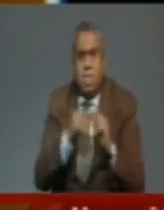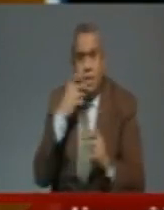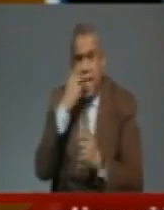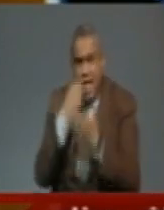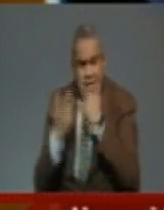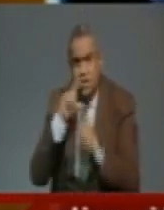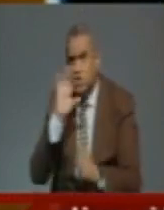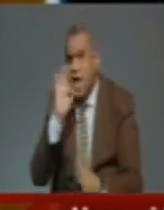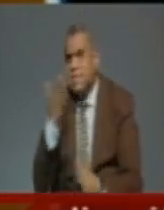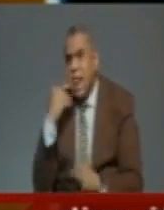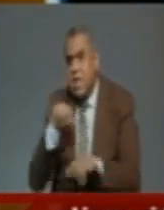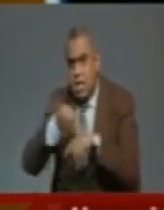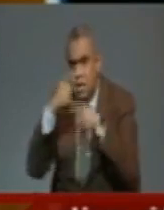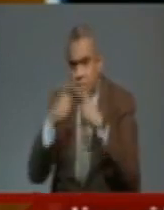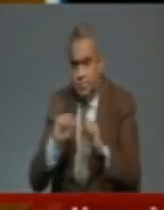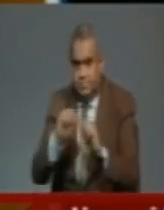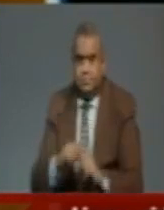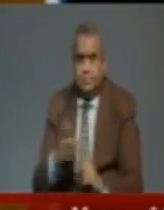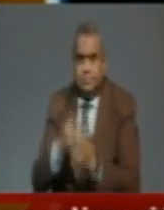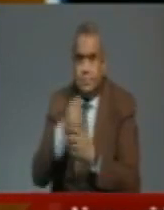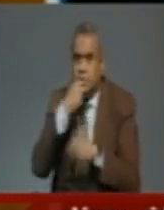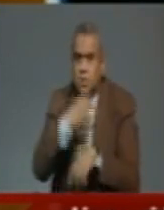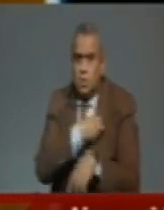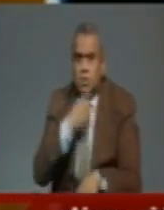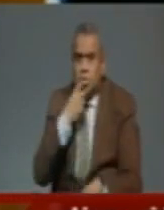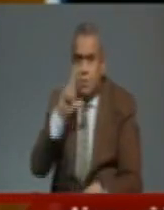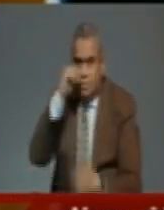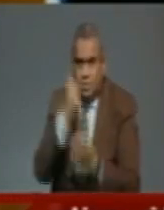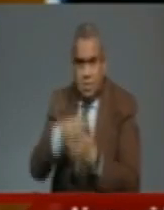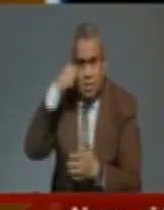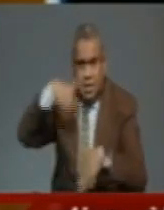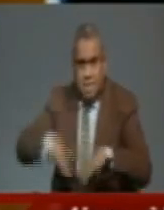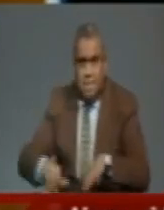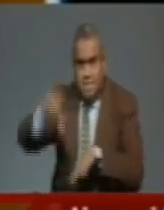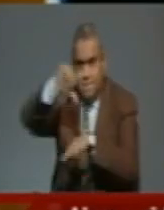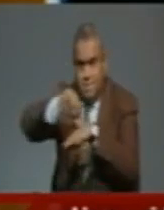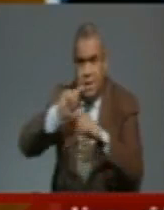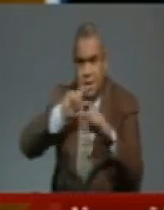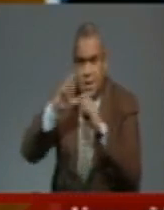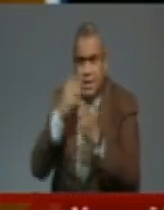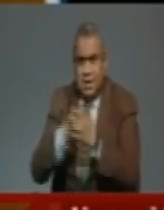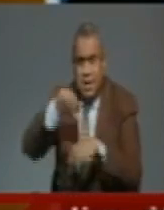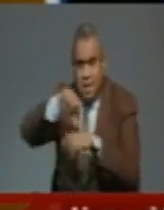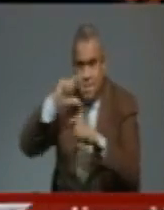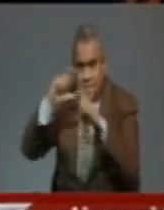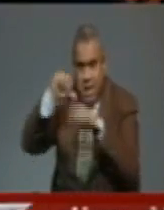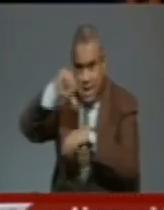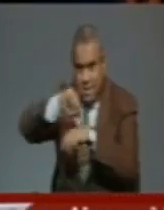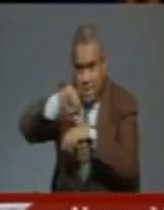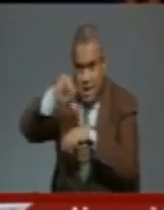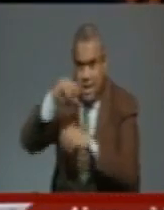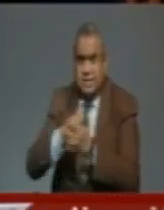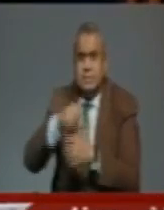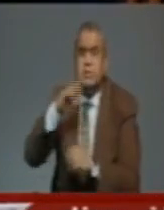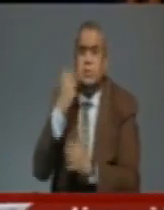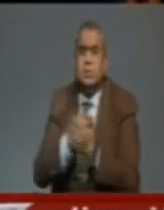قلت لحسن بيه دلوقتي رئيس البنك المركزي دوله معالي رئيس البنك المركزي، قلت له احنا في الثلاث شهور